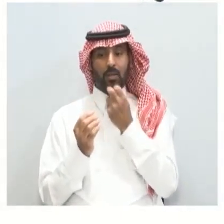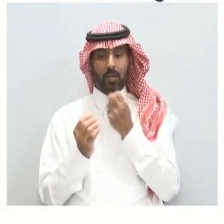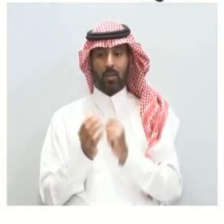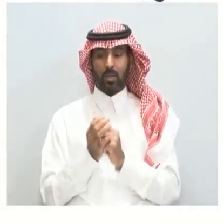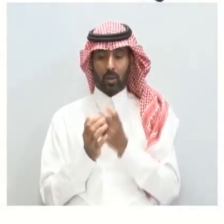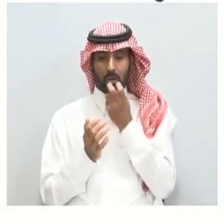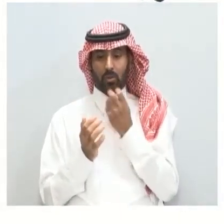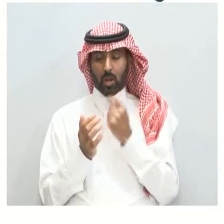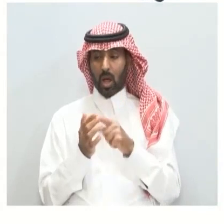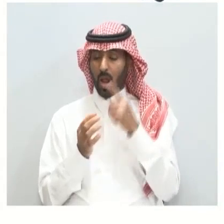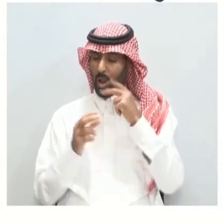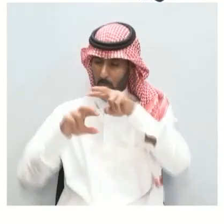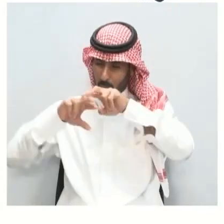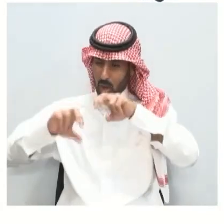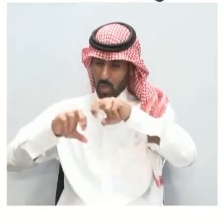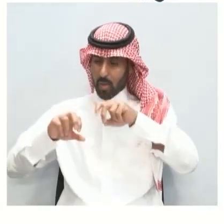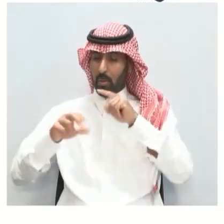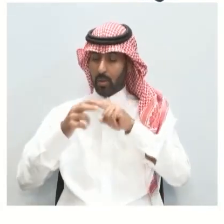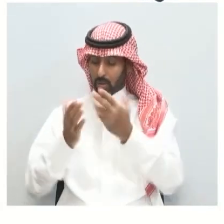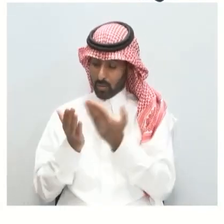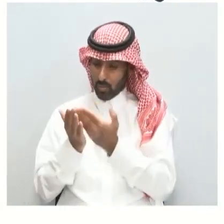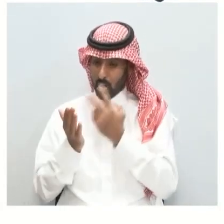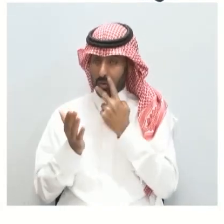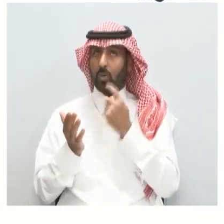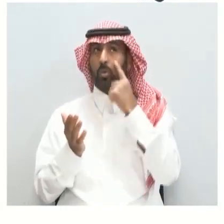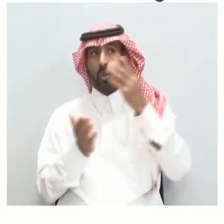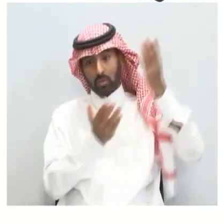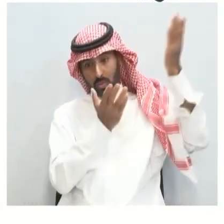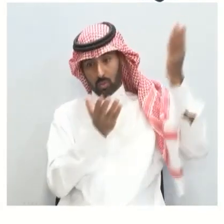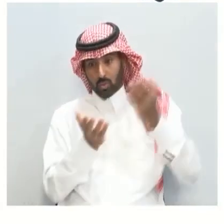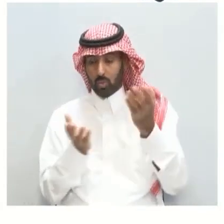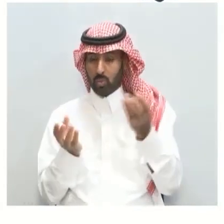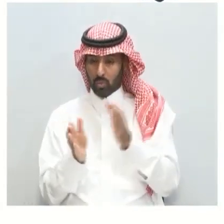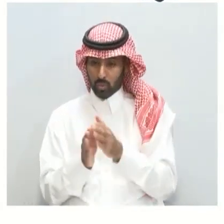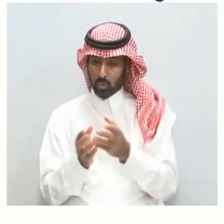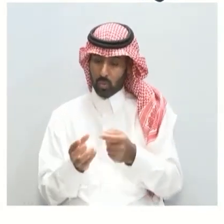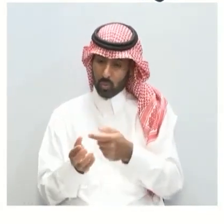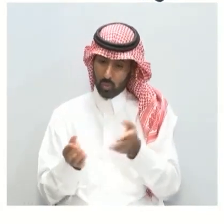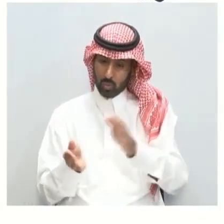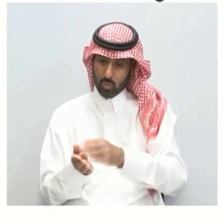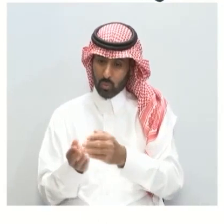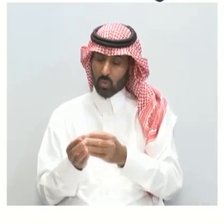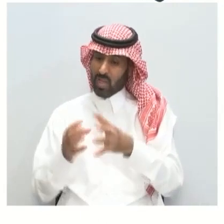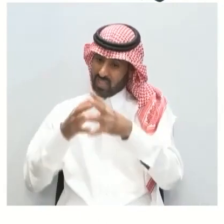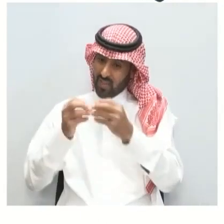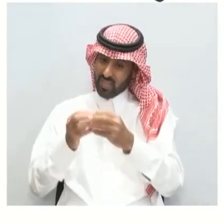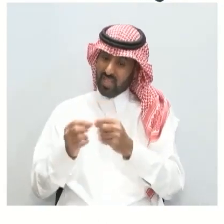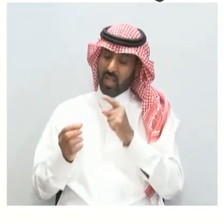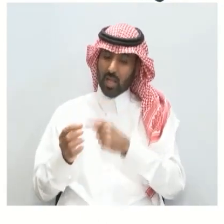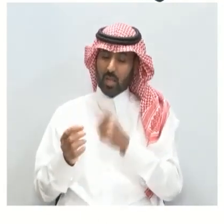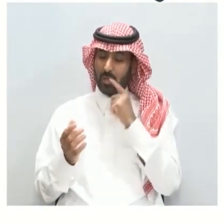المتعلقه بالقران من حيث نزوله وجمعه وقراءته وتفسيره واعجازه